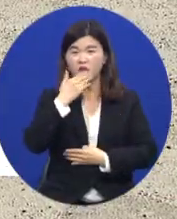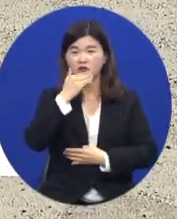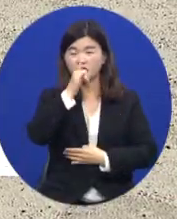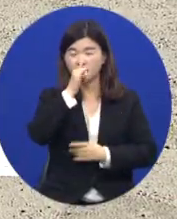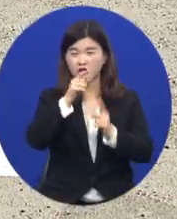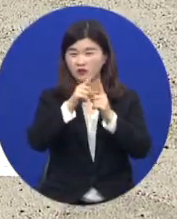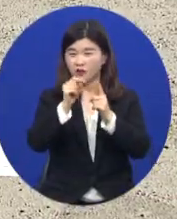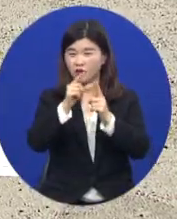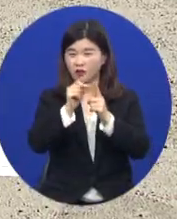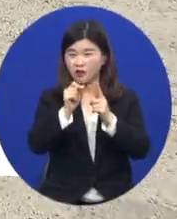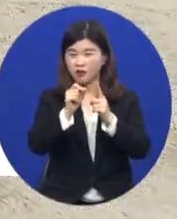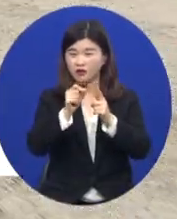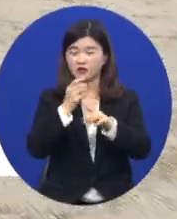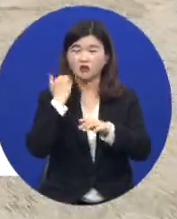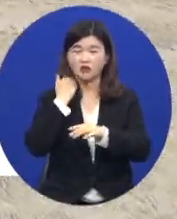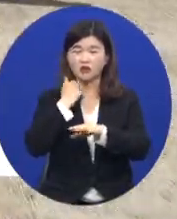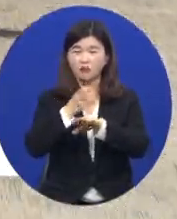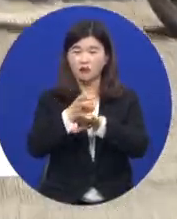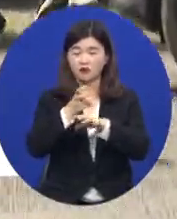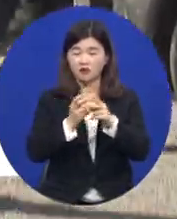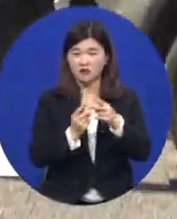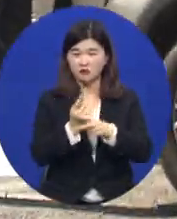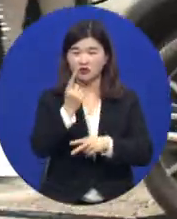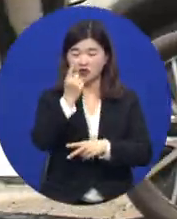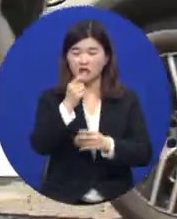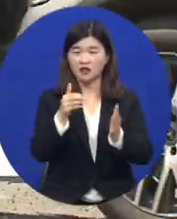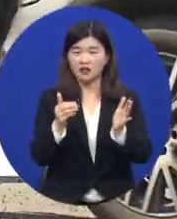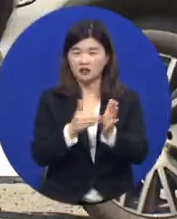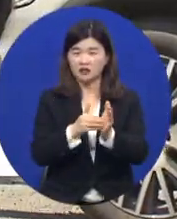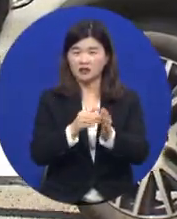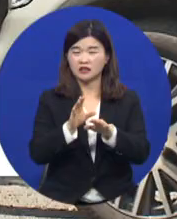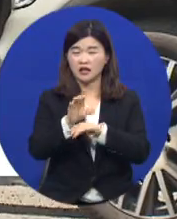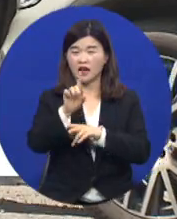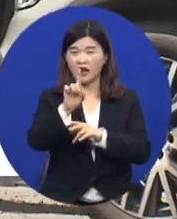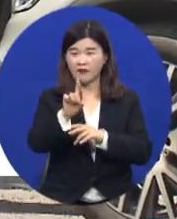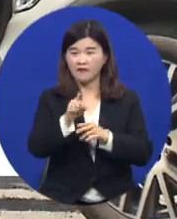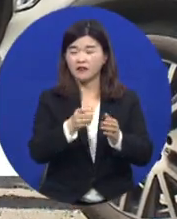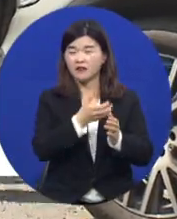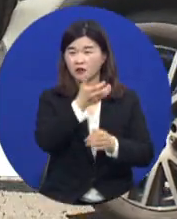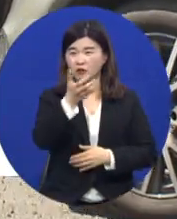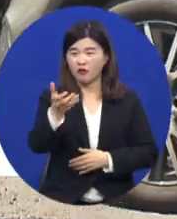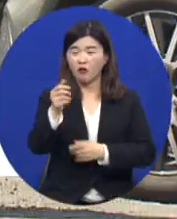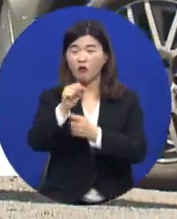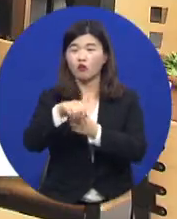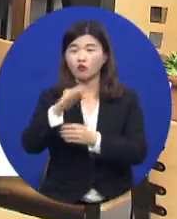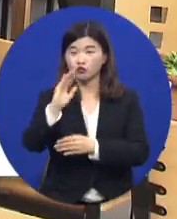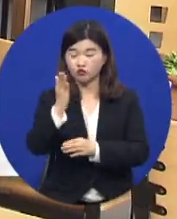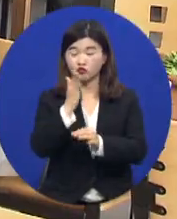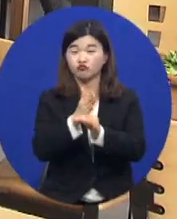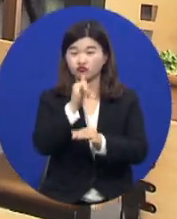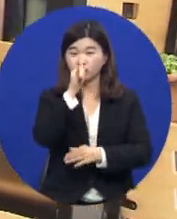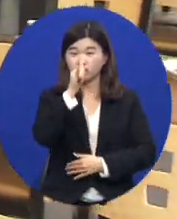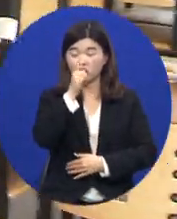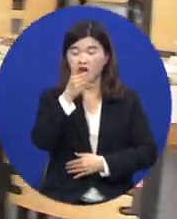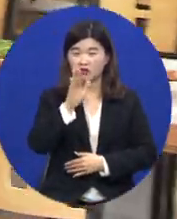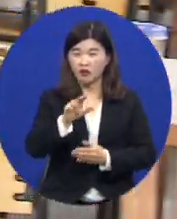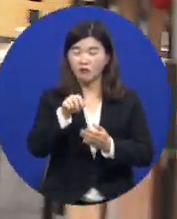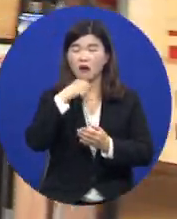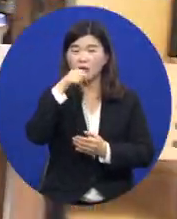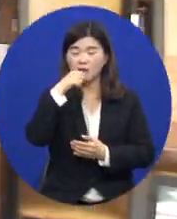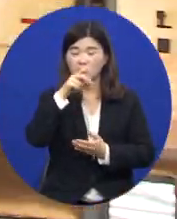상품의 고객들로 전세버스 정원의 2분의 1까지 차량 한 대로 이동하는 건 허용되고 있습니다. 문제는